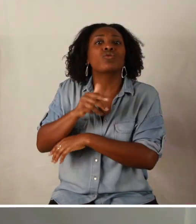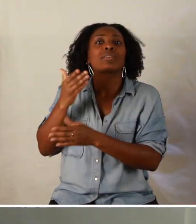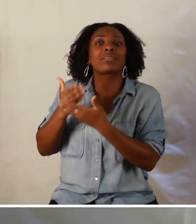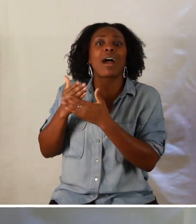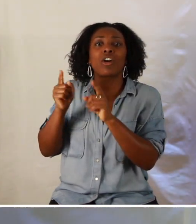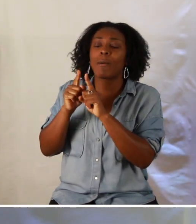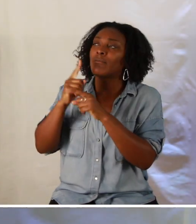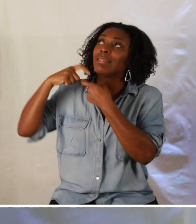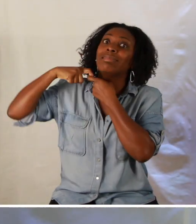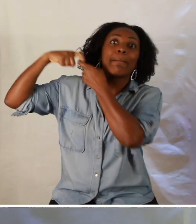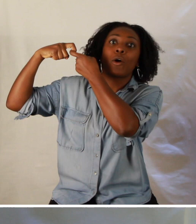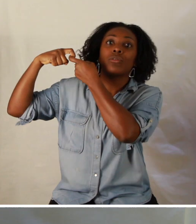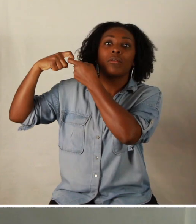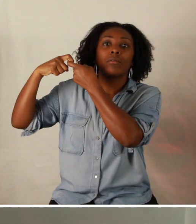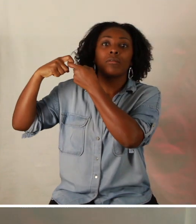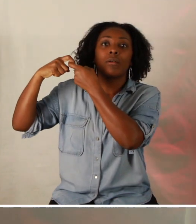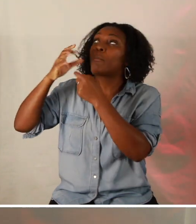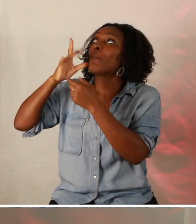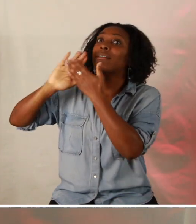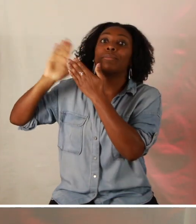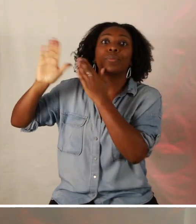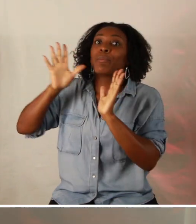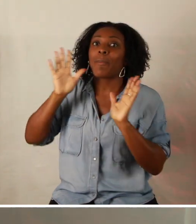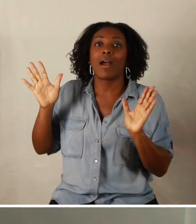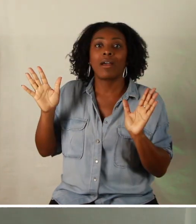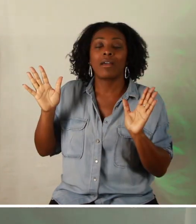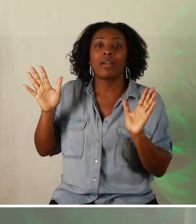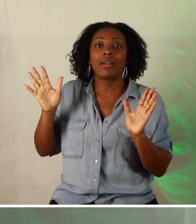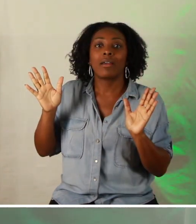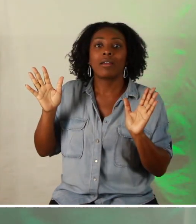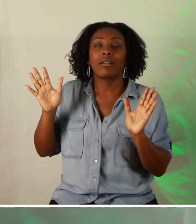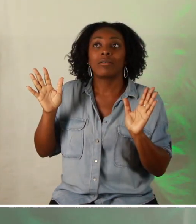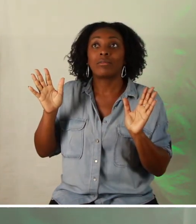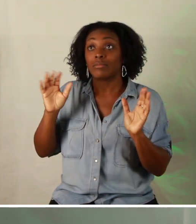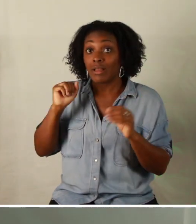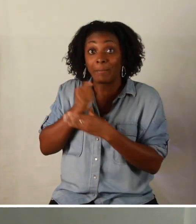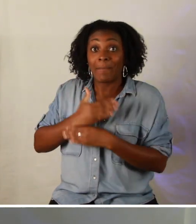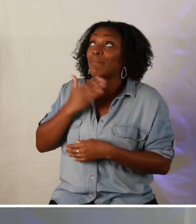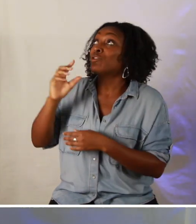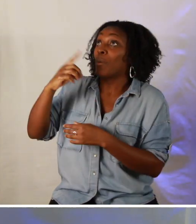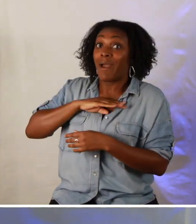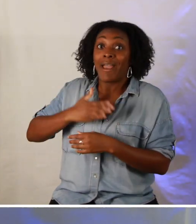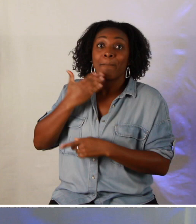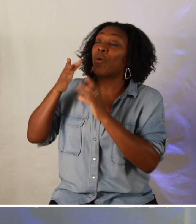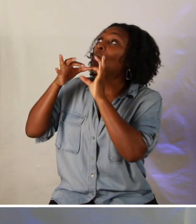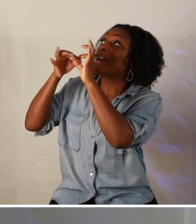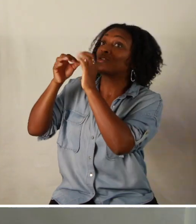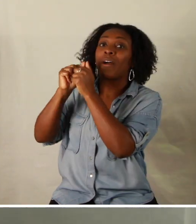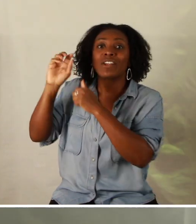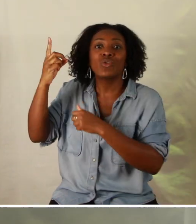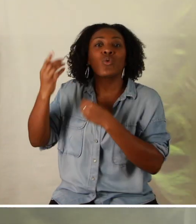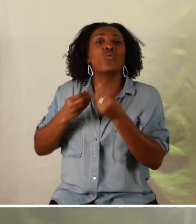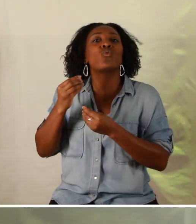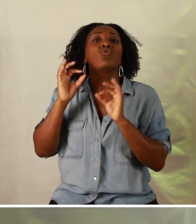est aujourd'hui dépendant? Est-ce qu'il aime Dieu simplement parce qu'il aime cette relation avec Dieu? Ou